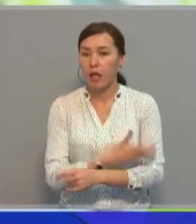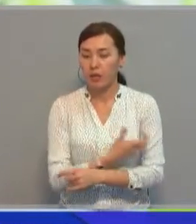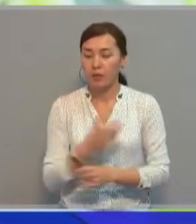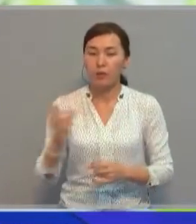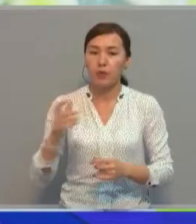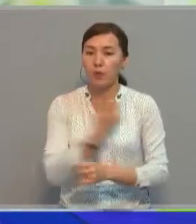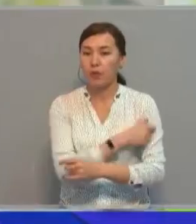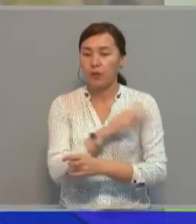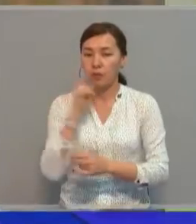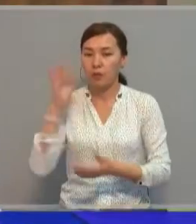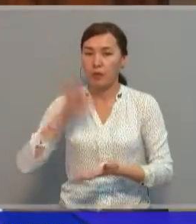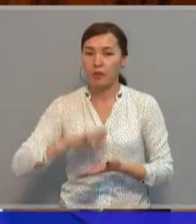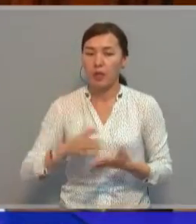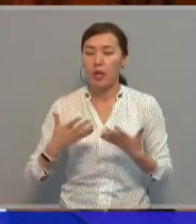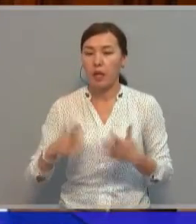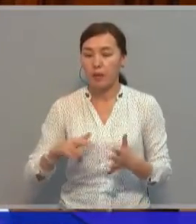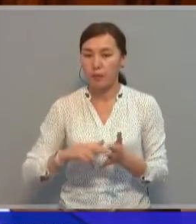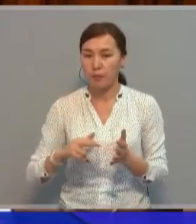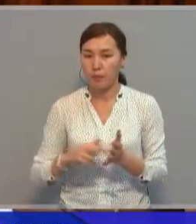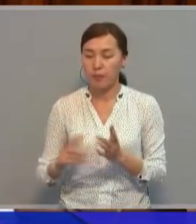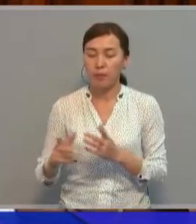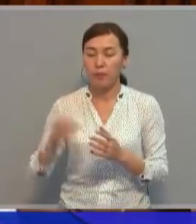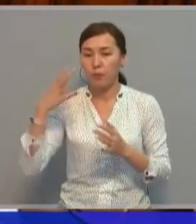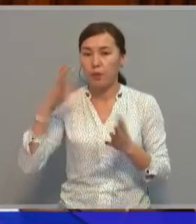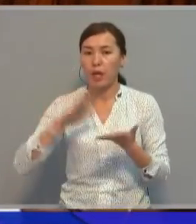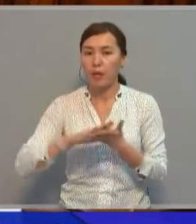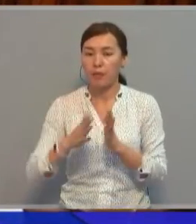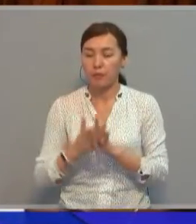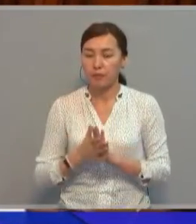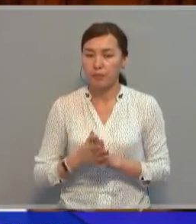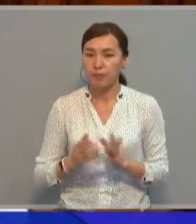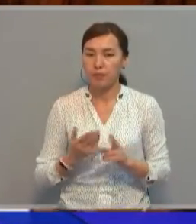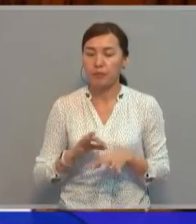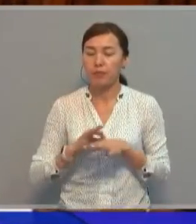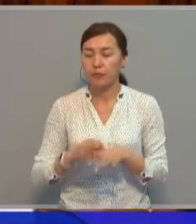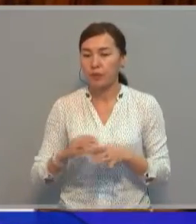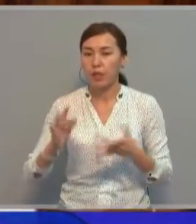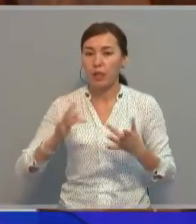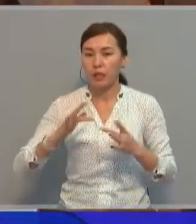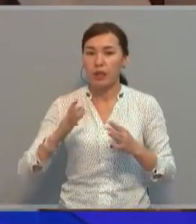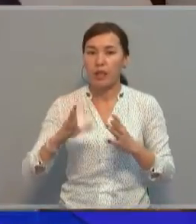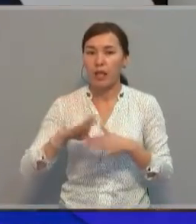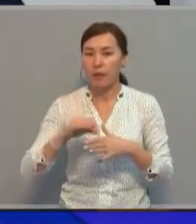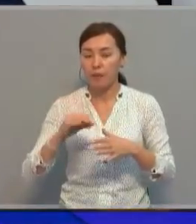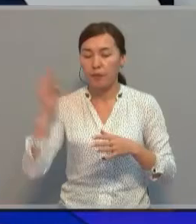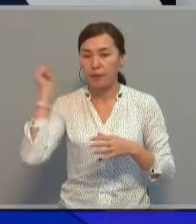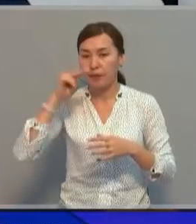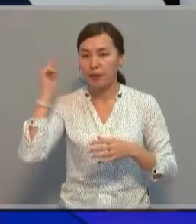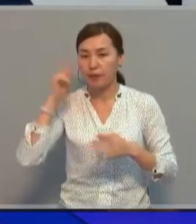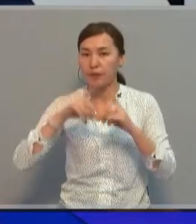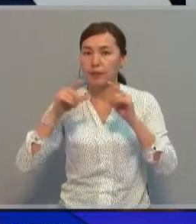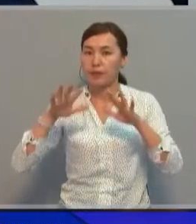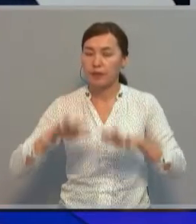поликлиниках и больницах города, запуск пилотного проекта «Умная поликлиника», проведение дистанционных экзаменов